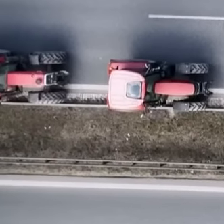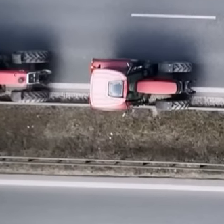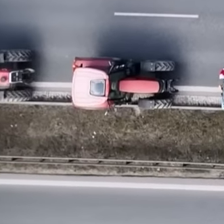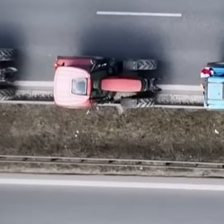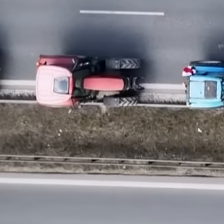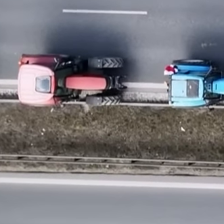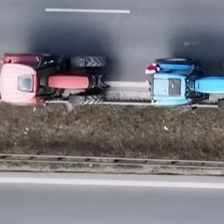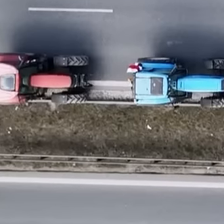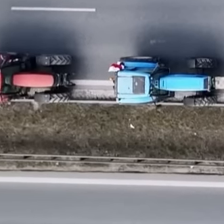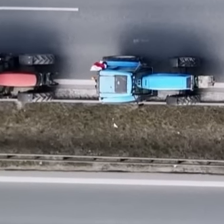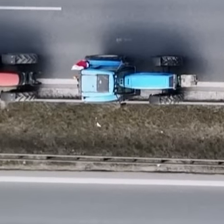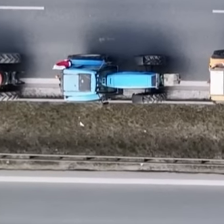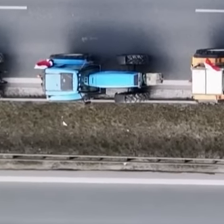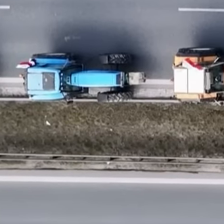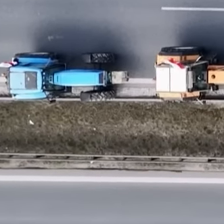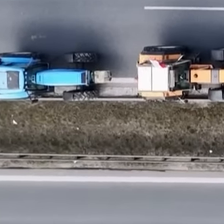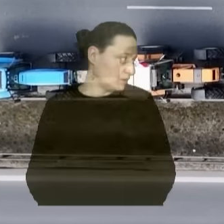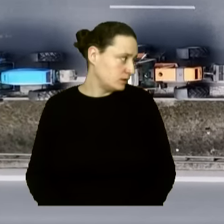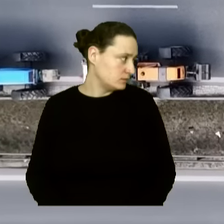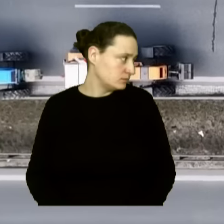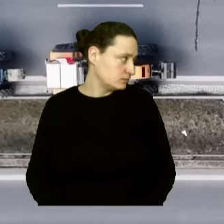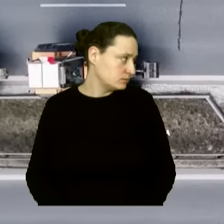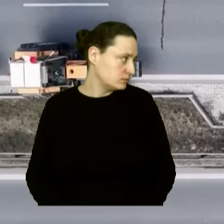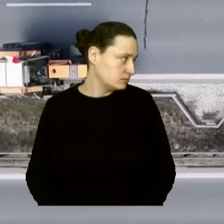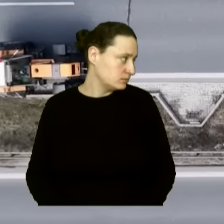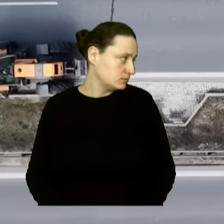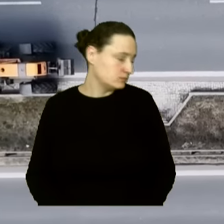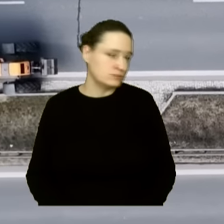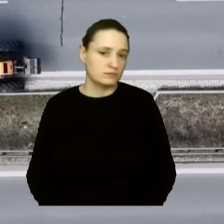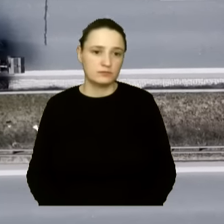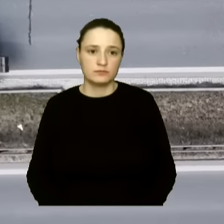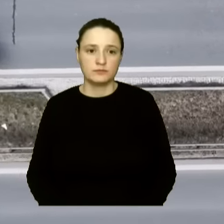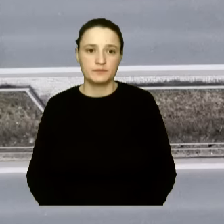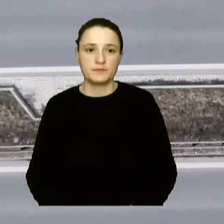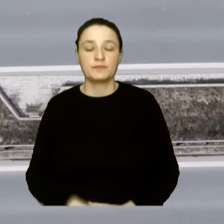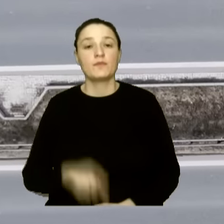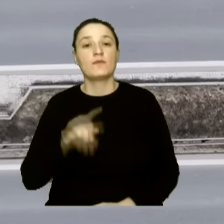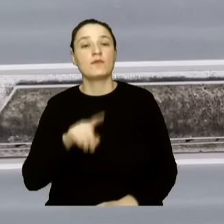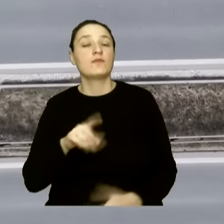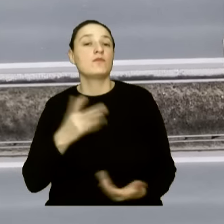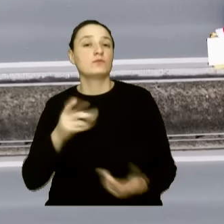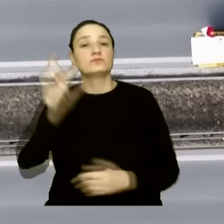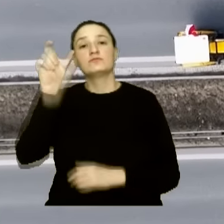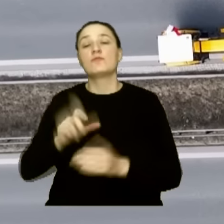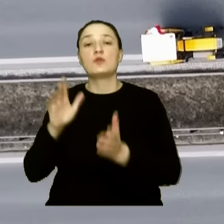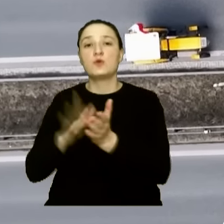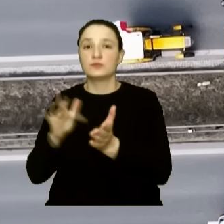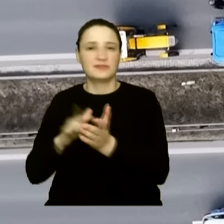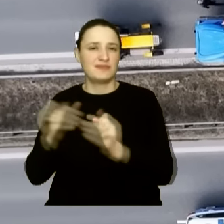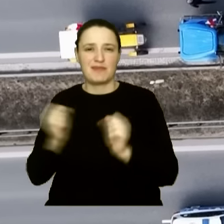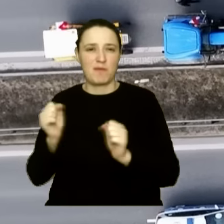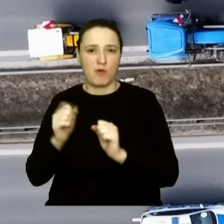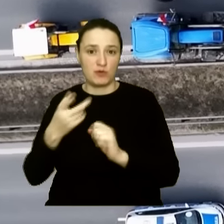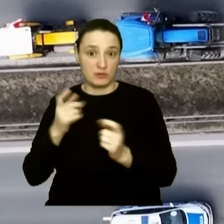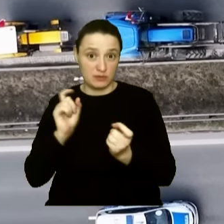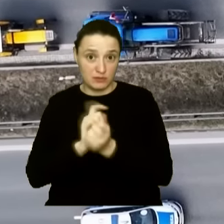łagodni i on nas wyżyna po prostu. Ale wśród tych owiec są owczarki kaukaskie, a one idą na niedźwiedzia. Pan Donald Tusk niech